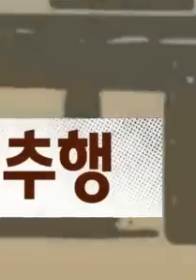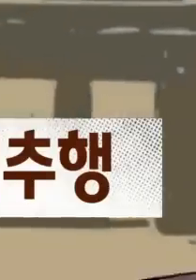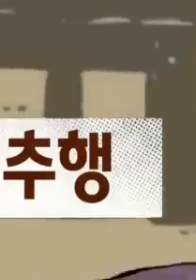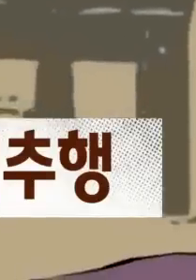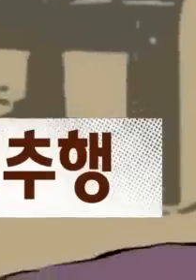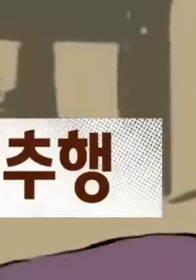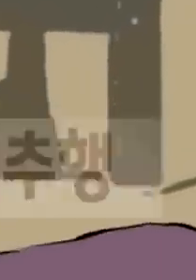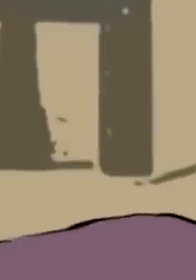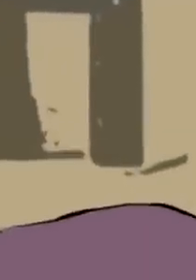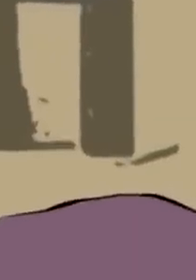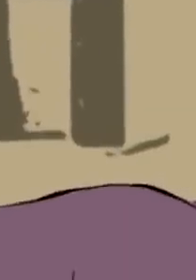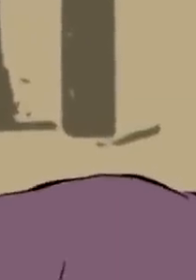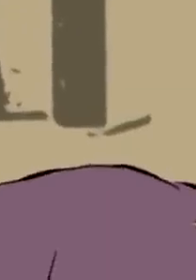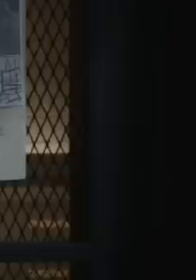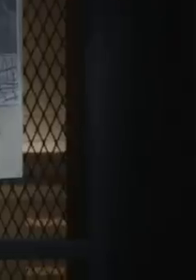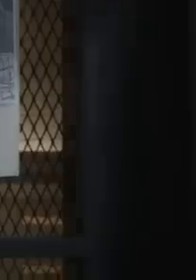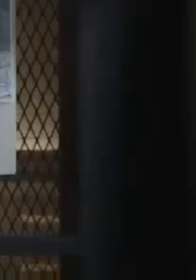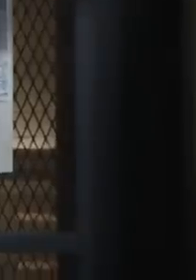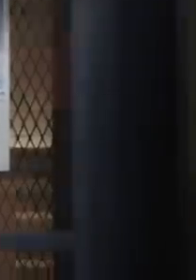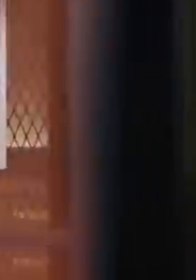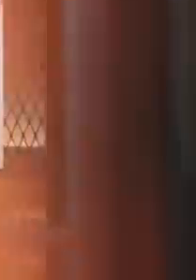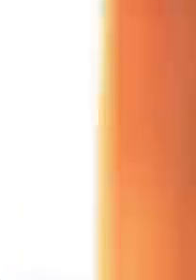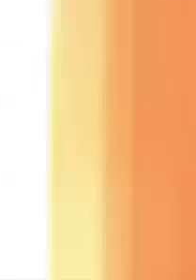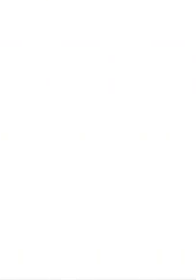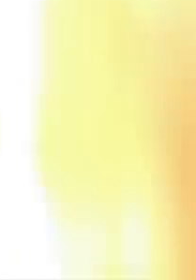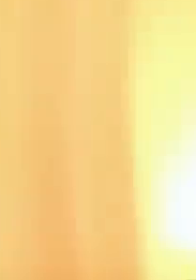먹인 뒤 범행을 저질렀습니다 어린